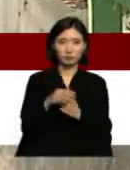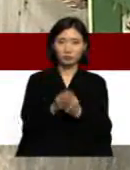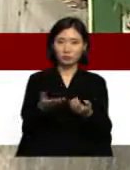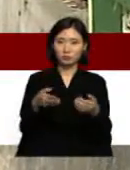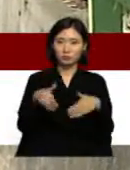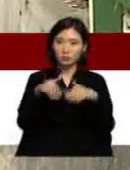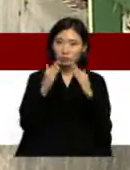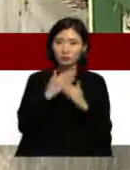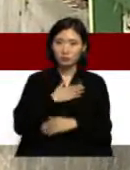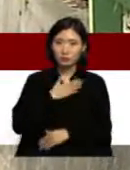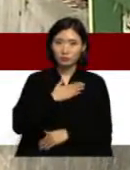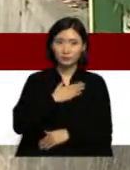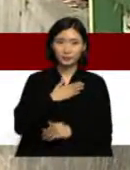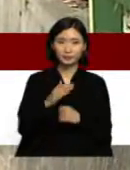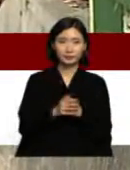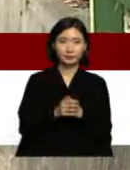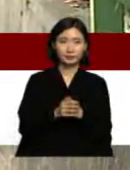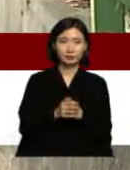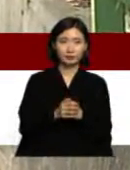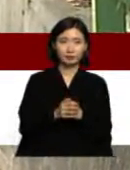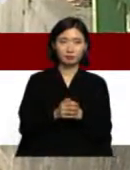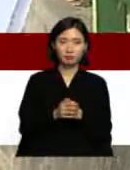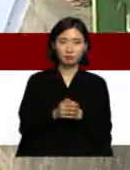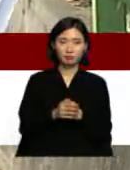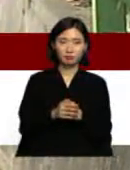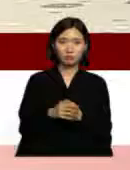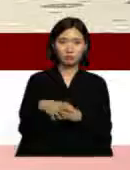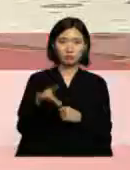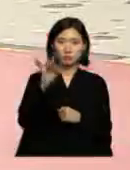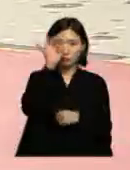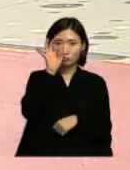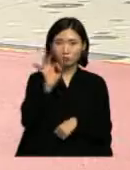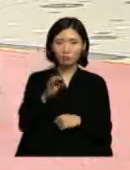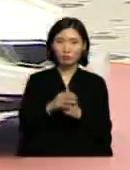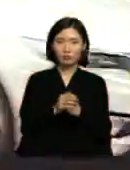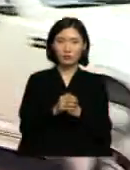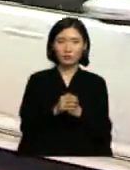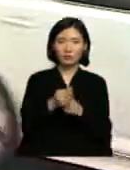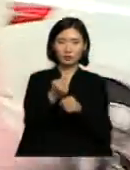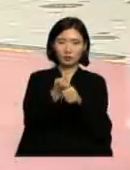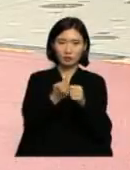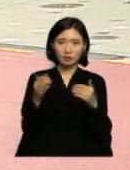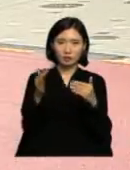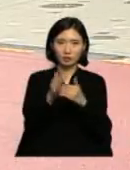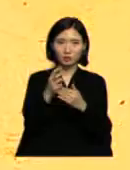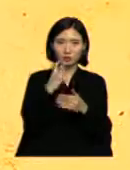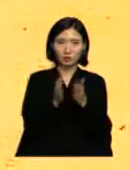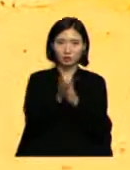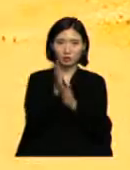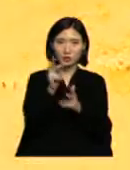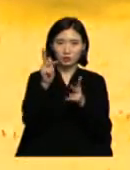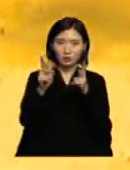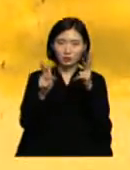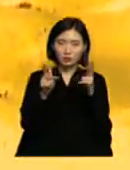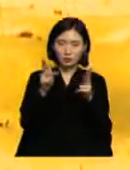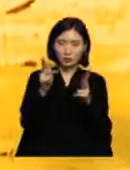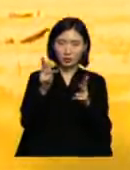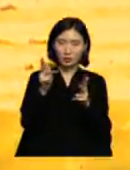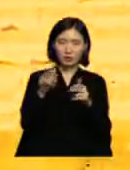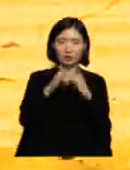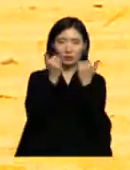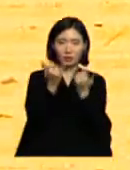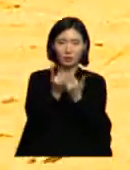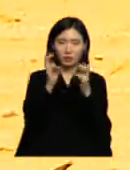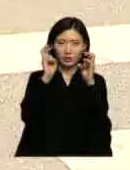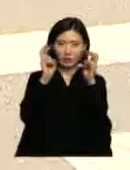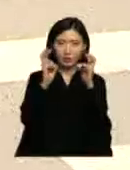알고 계셨어요? 저 오늘 처음 보신 거예요? 네. 지난해까지 서울시에는 사회적 기업의 지원으로 모두